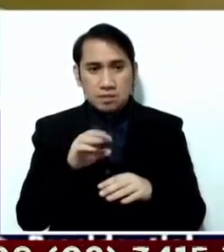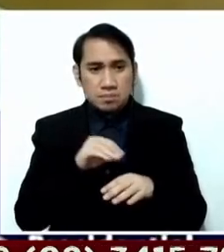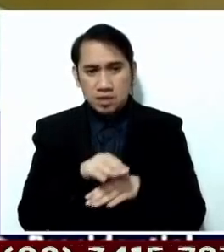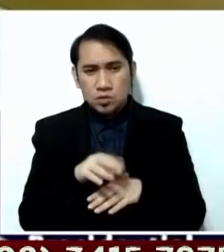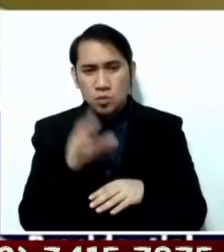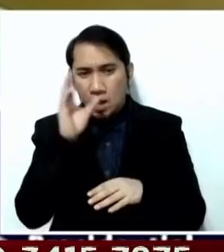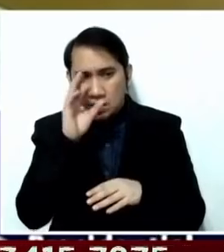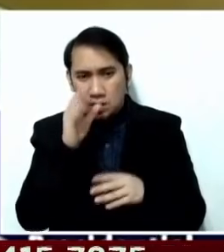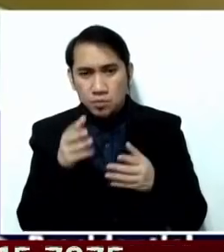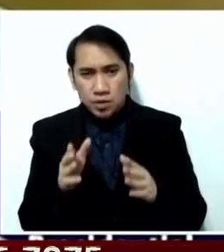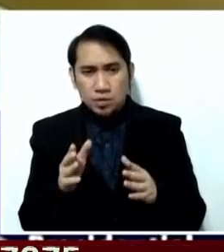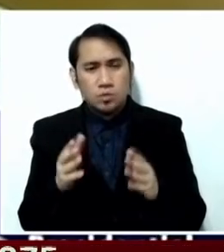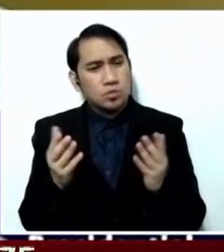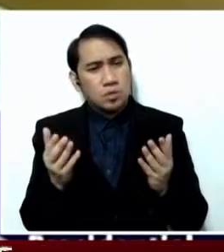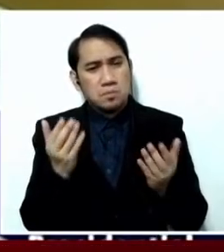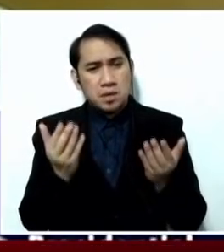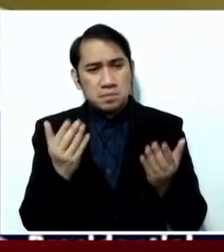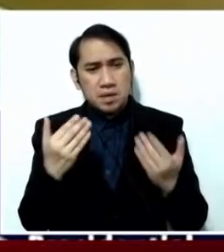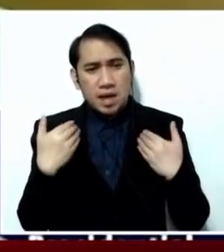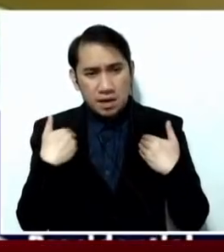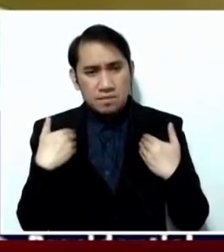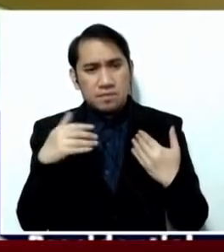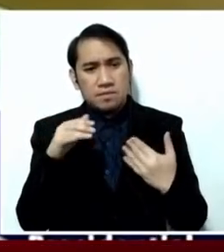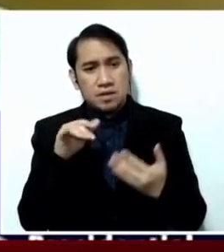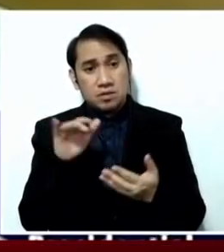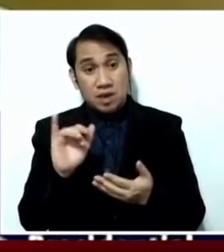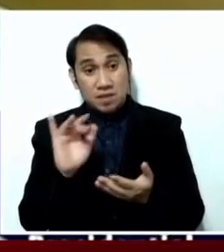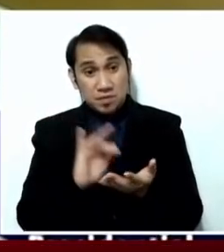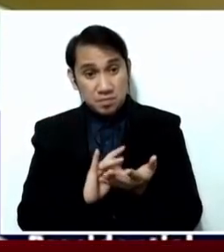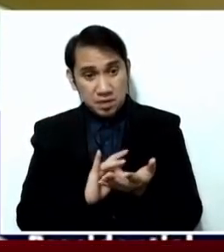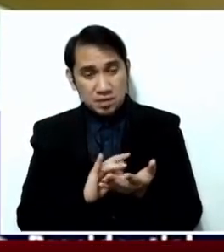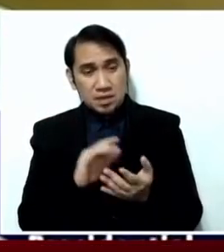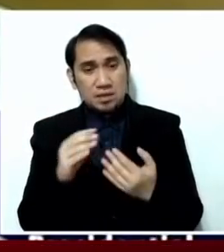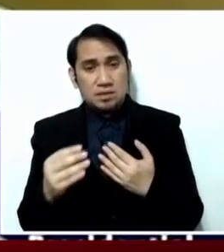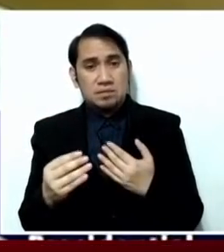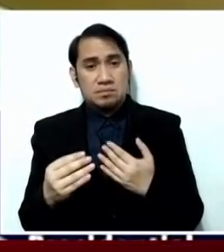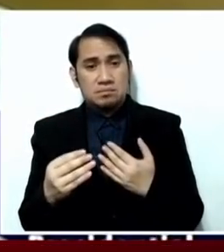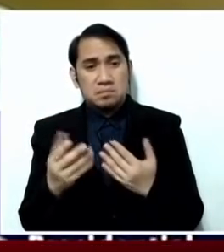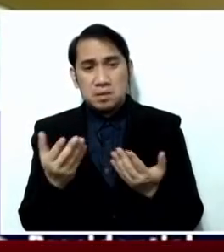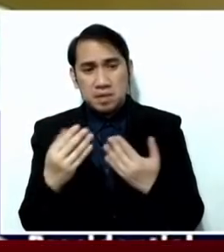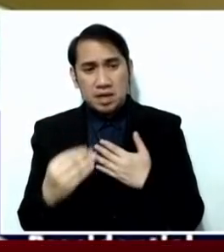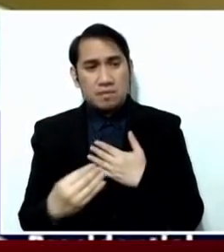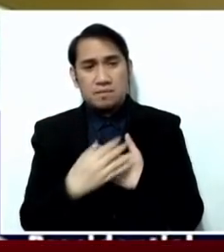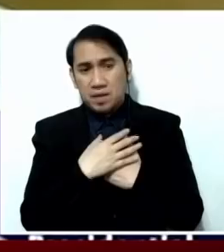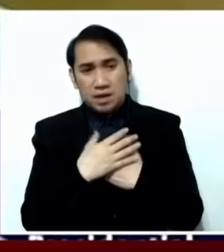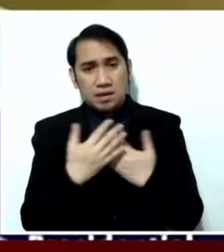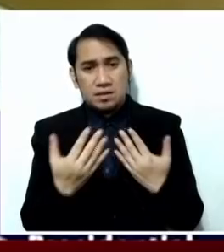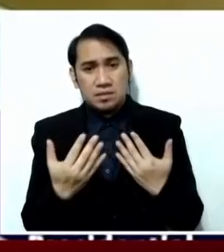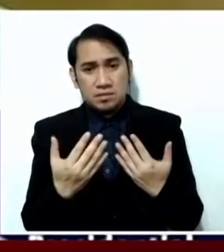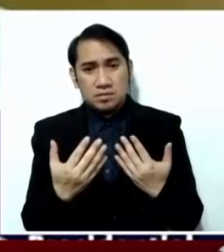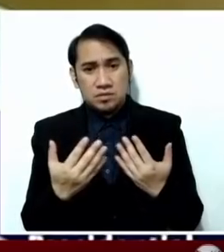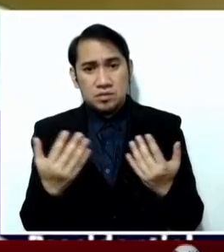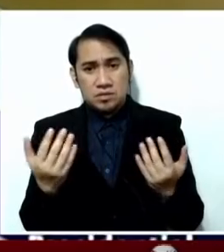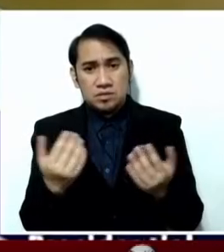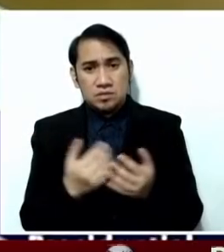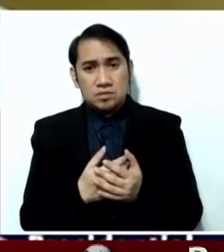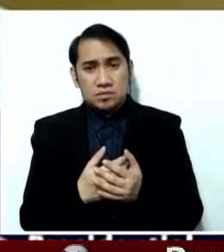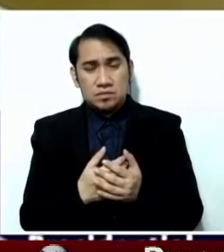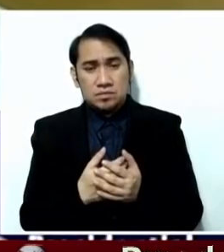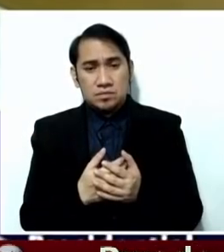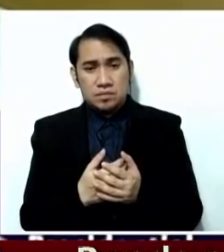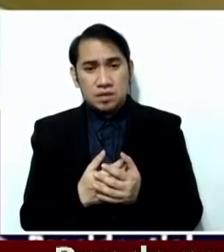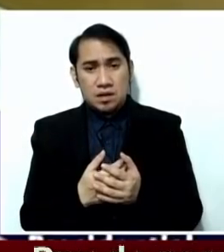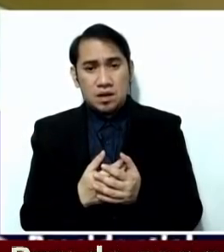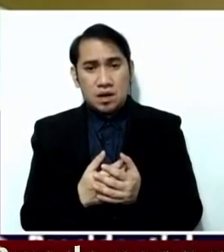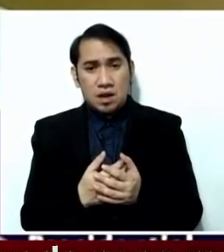there has to be an effect in that thing there that is being introduced into your body. Ako ang